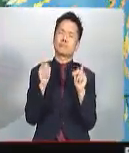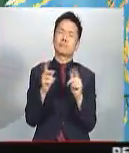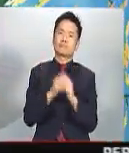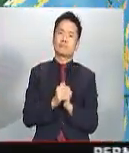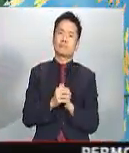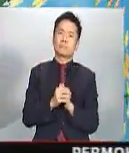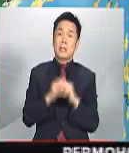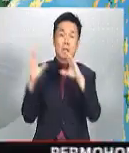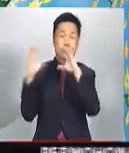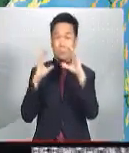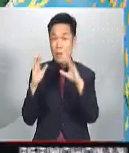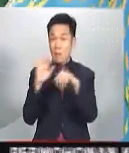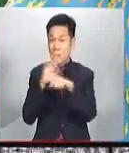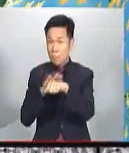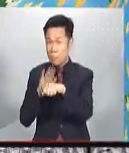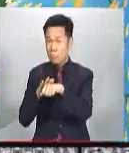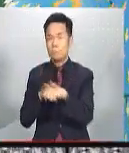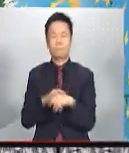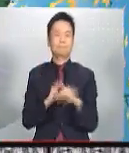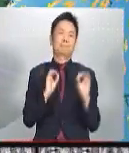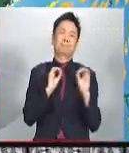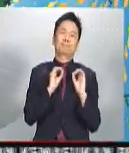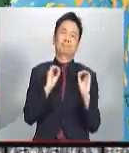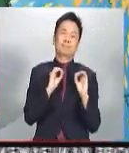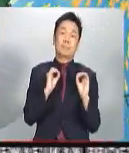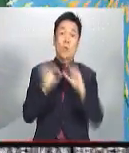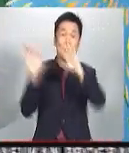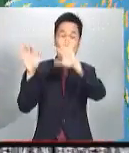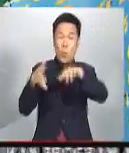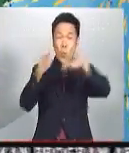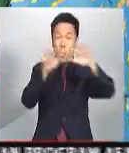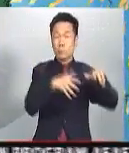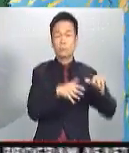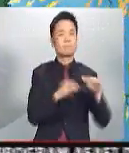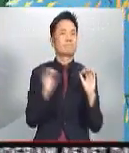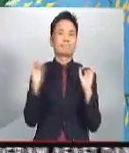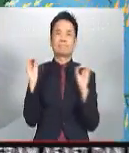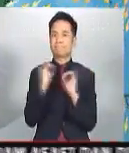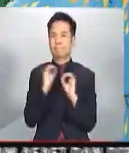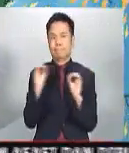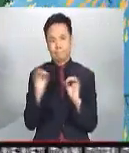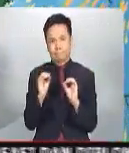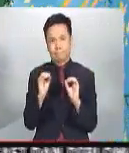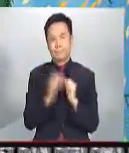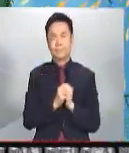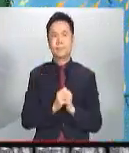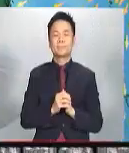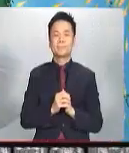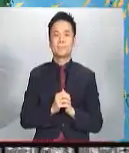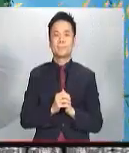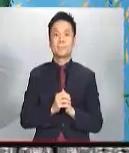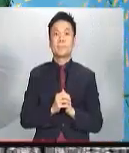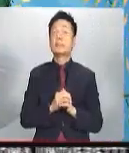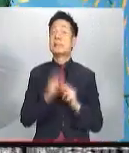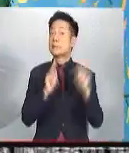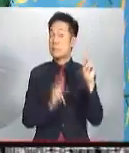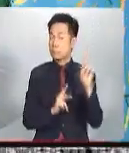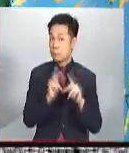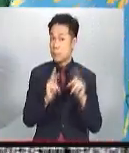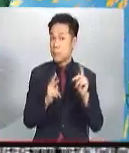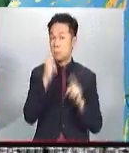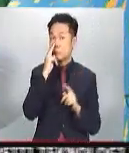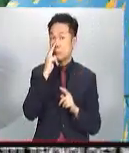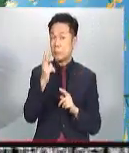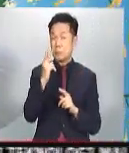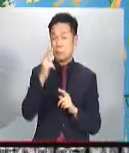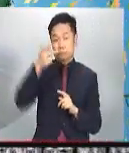tidak mengeluarkan sebarang amaran angin kencang serta laut bergelora di mana-mana kawasan perairan di rantau negara kita. Jika dapat diperhatikan melalui